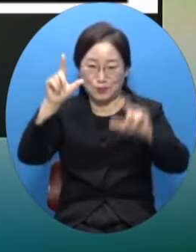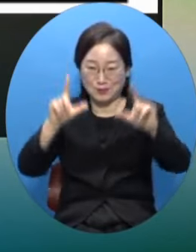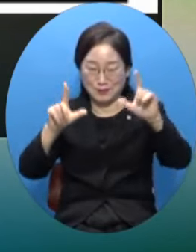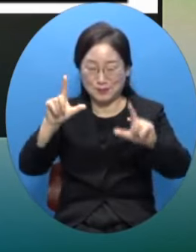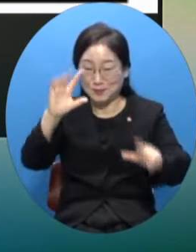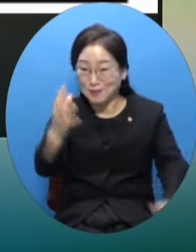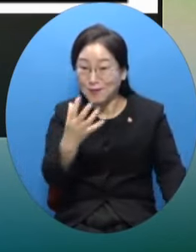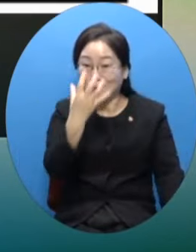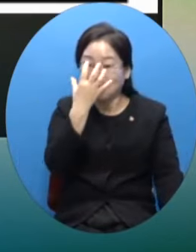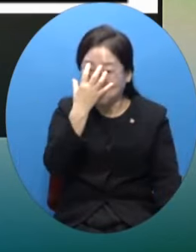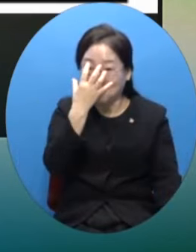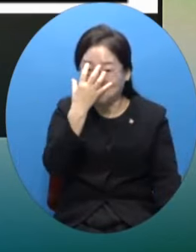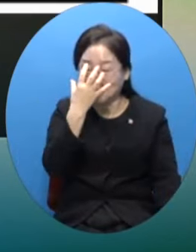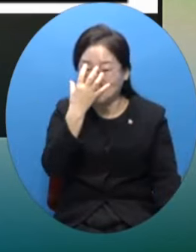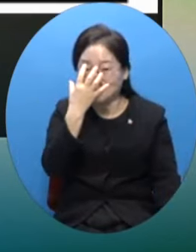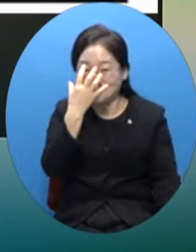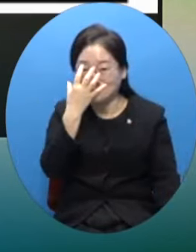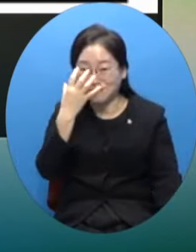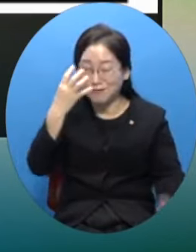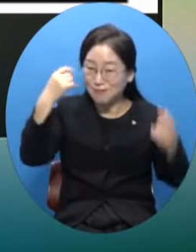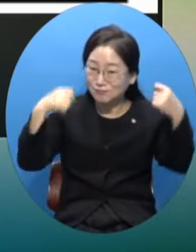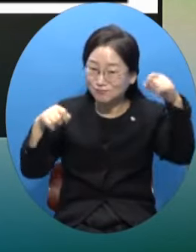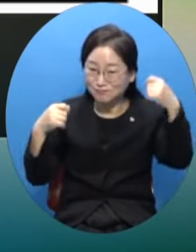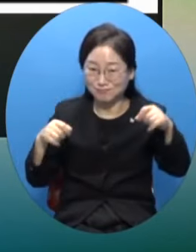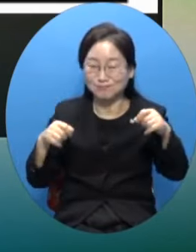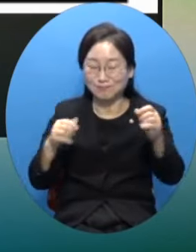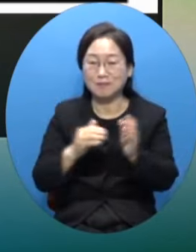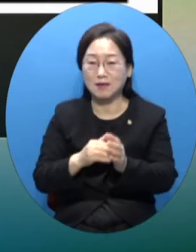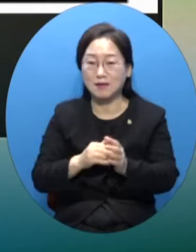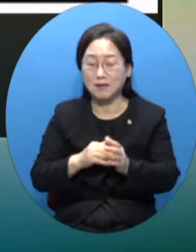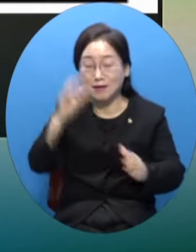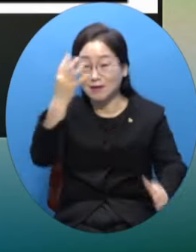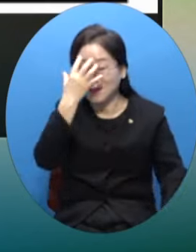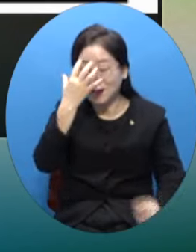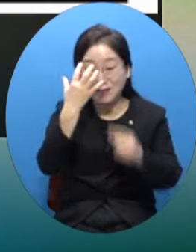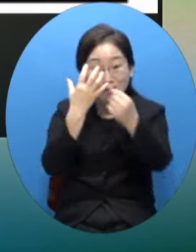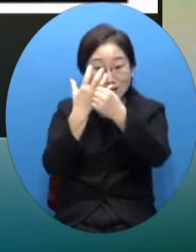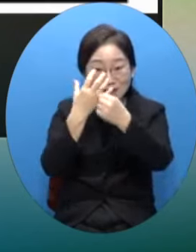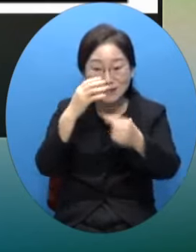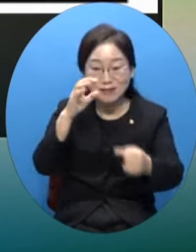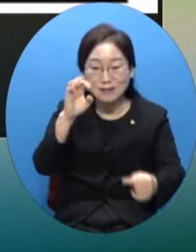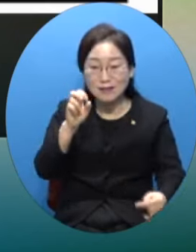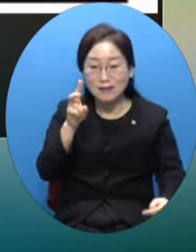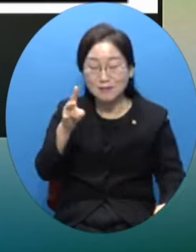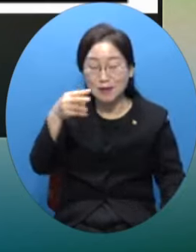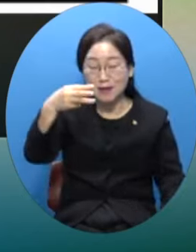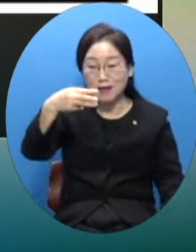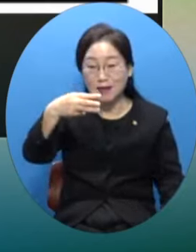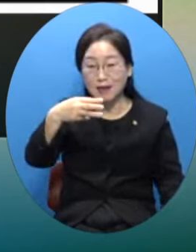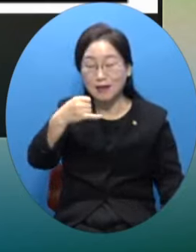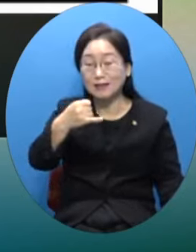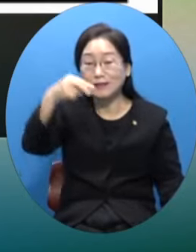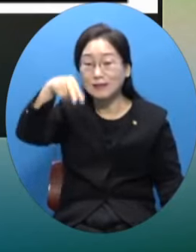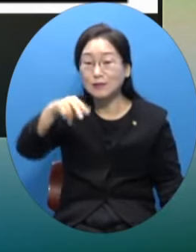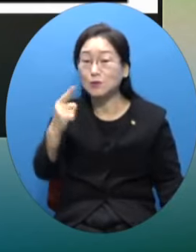역을 감당을 했습니다. 그래서 이 가면을 페르소나라고 불렀는데 이 페르소나라는